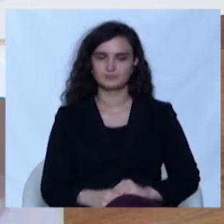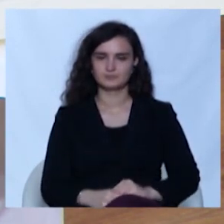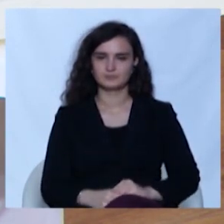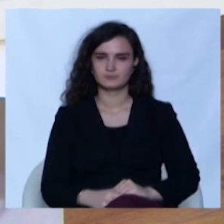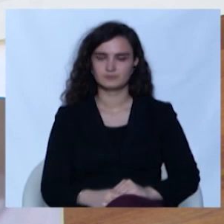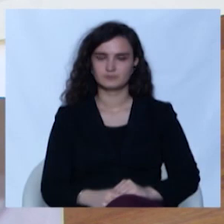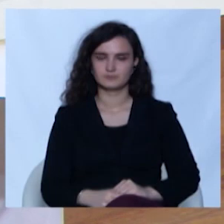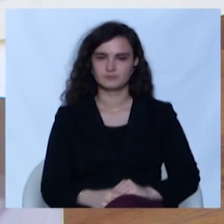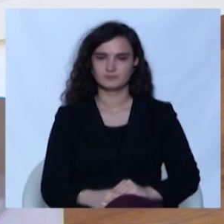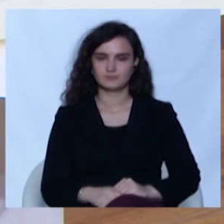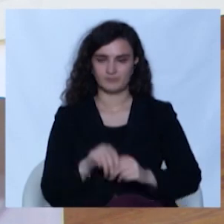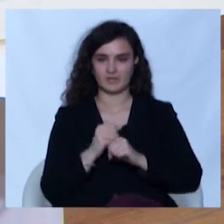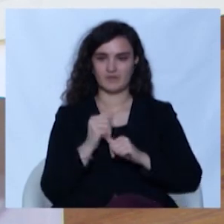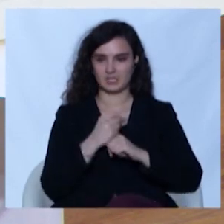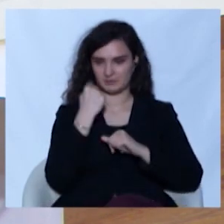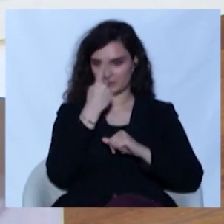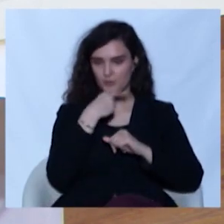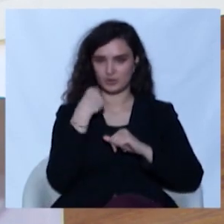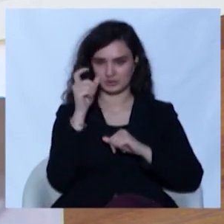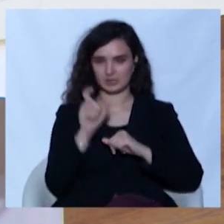это втисет портрет